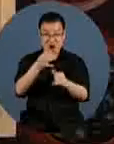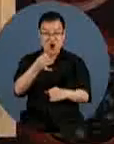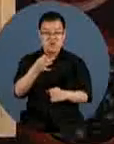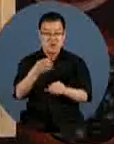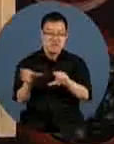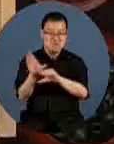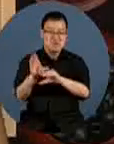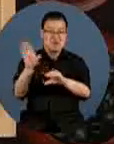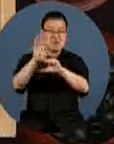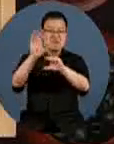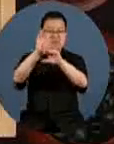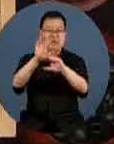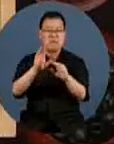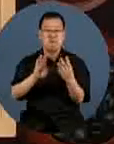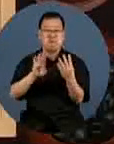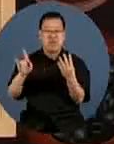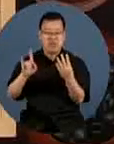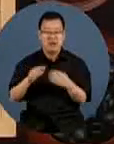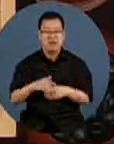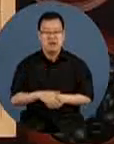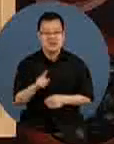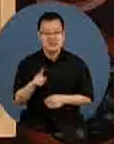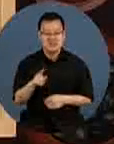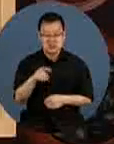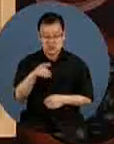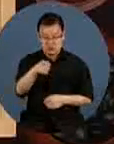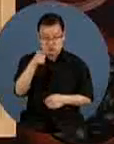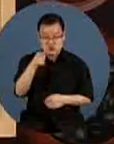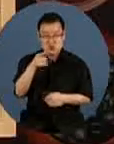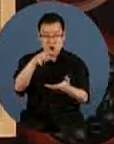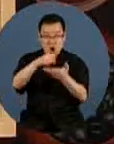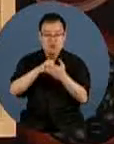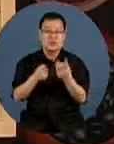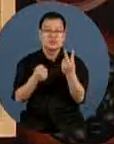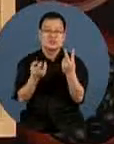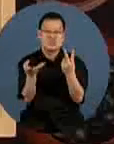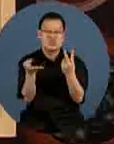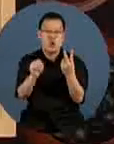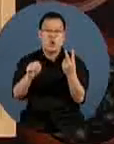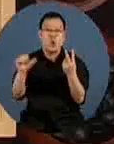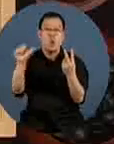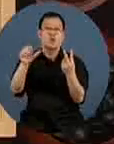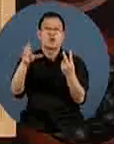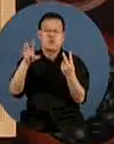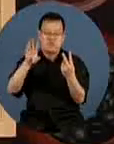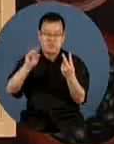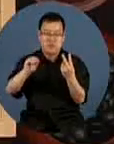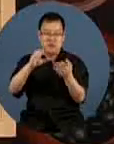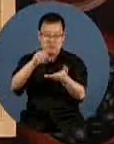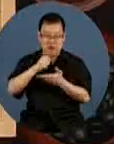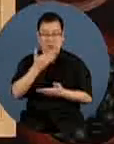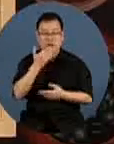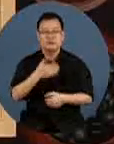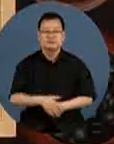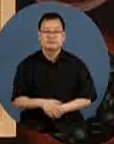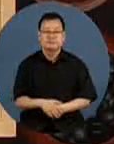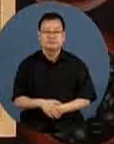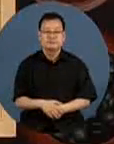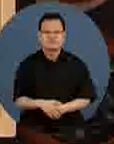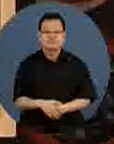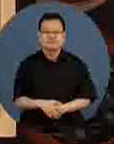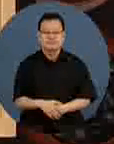됩니다. 그렇죠. 네. 네. 우승 상금은 2억 5천만 원의 삼성화재배 32강전입니다.